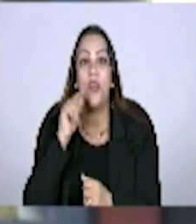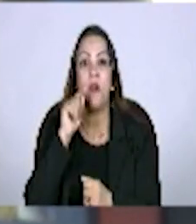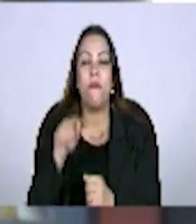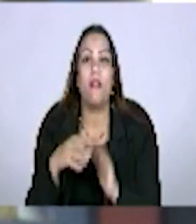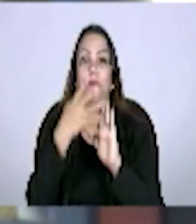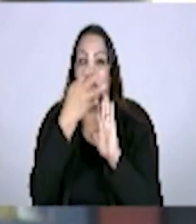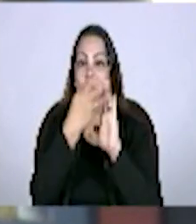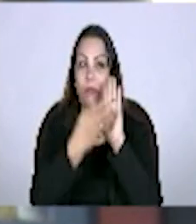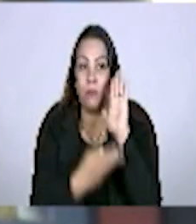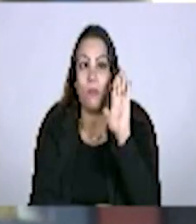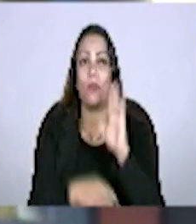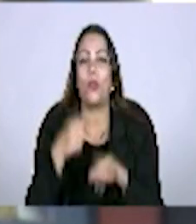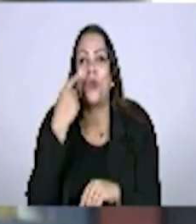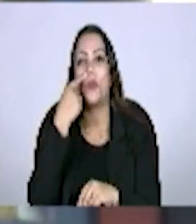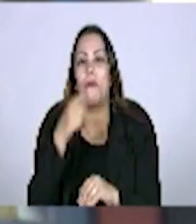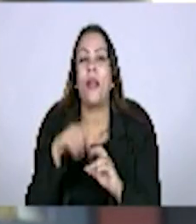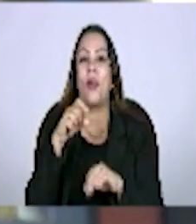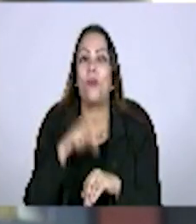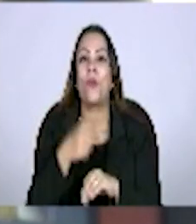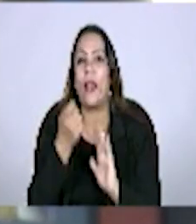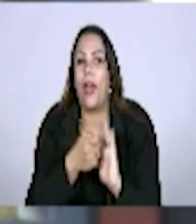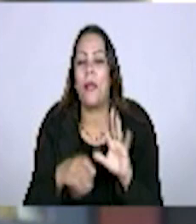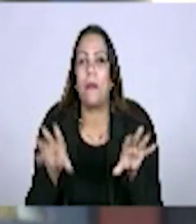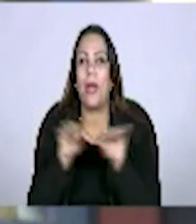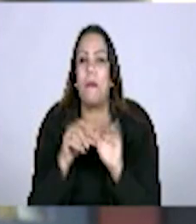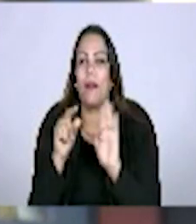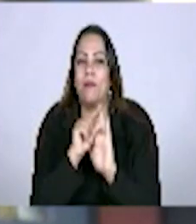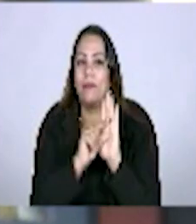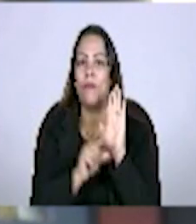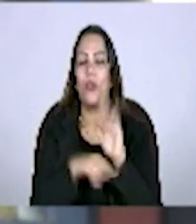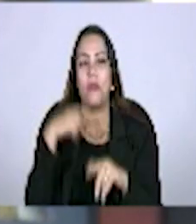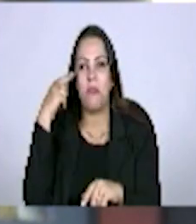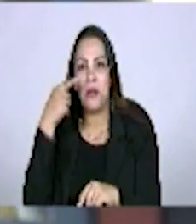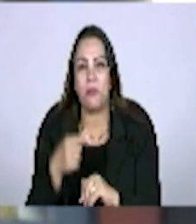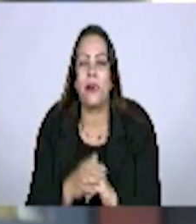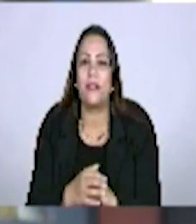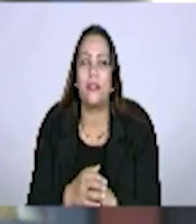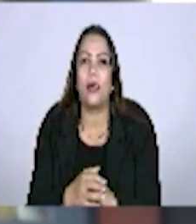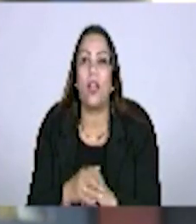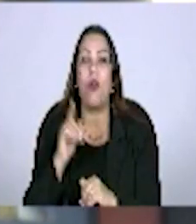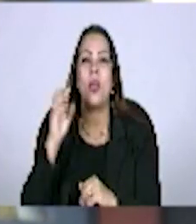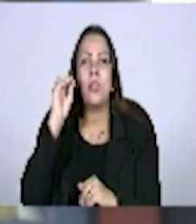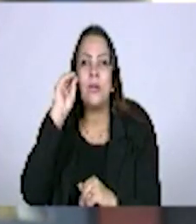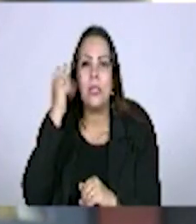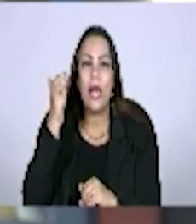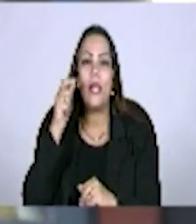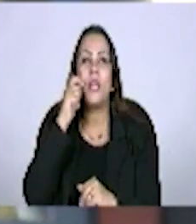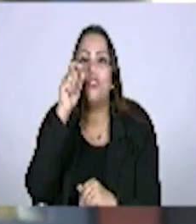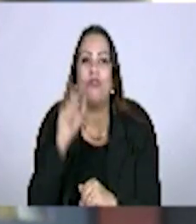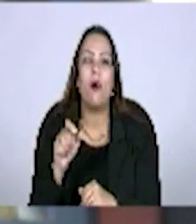قايمه طويله كده انا يعني قعدت اجمعها وافكر فيها ان هي كيف تكون